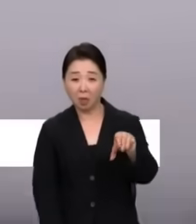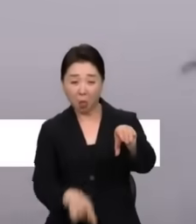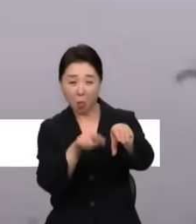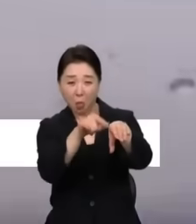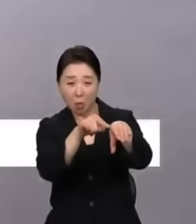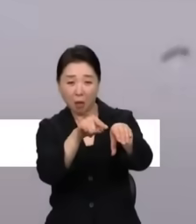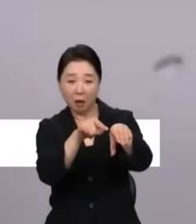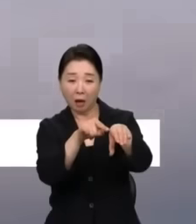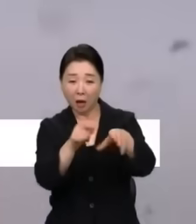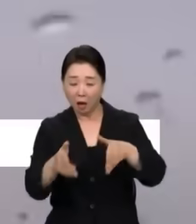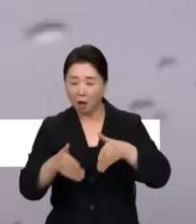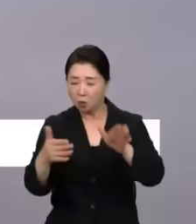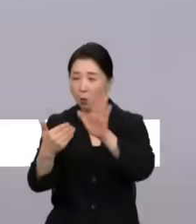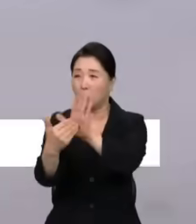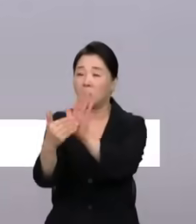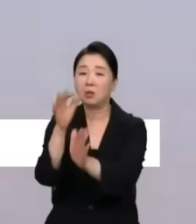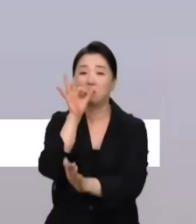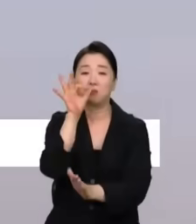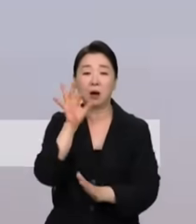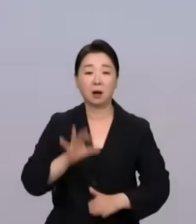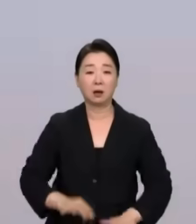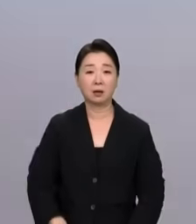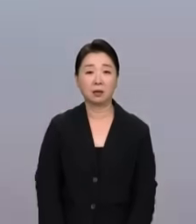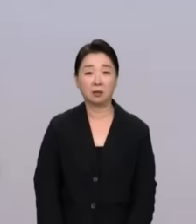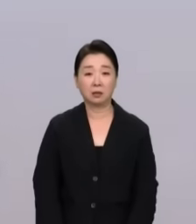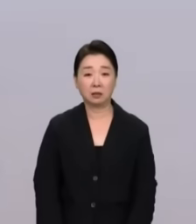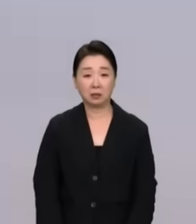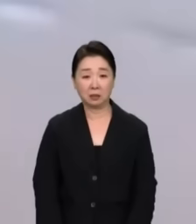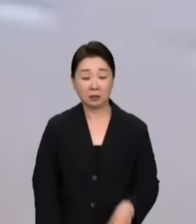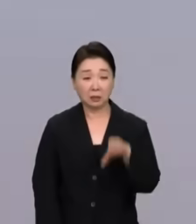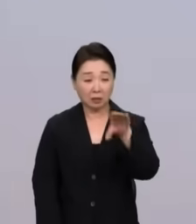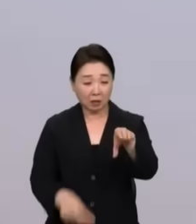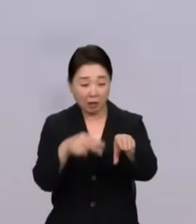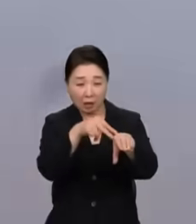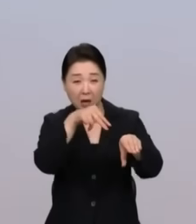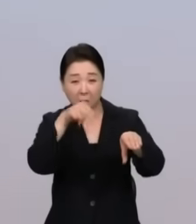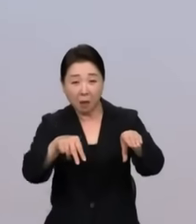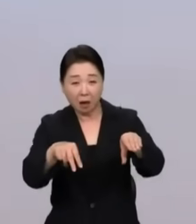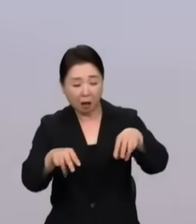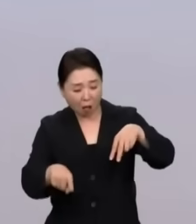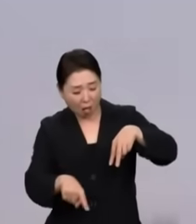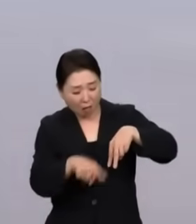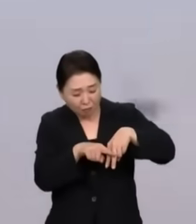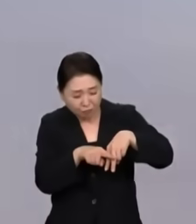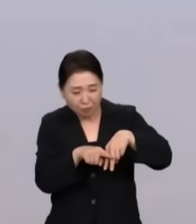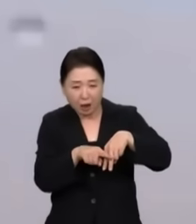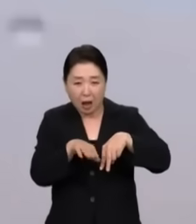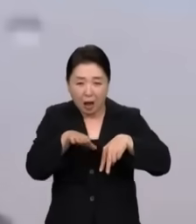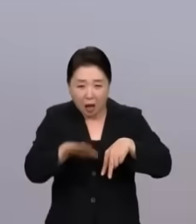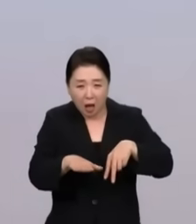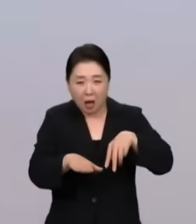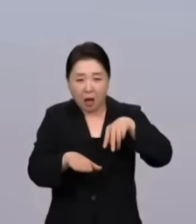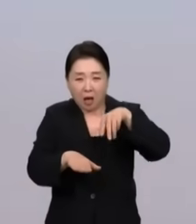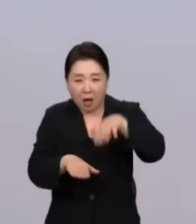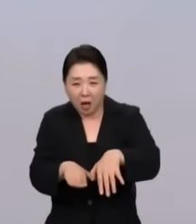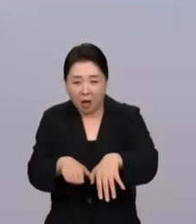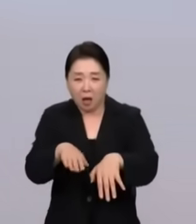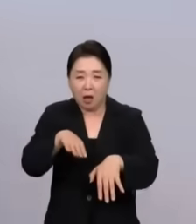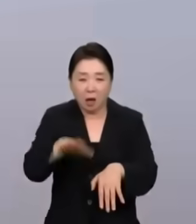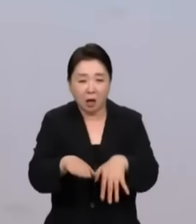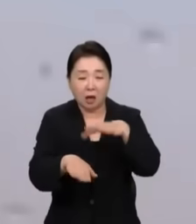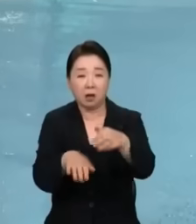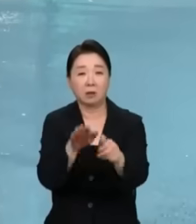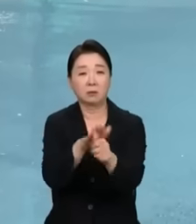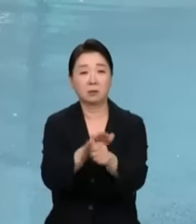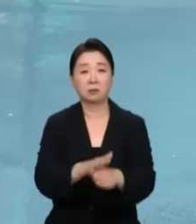때문에 할 수 있는 게 없는 상황. 차에서 내린 대원들은 무릎 높이 물길을 한 발짝 한 발짝 걸으며 구조에